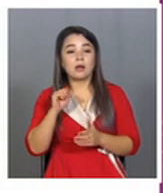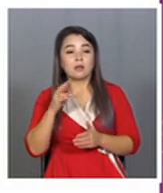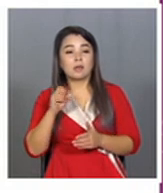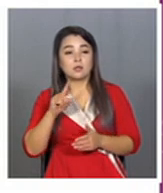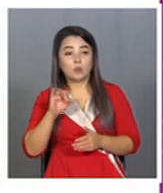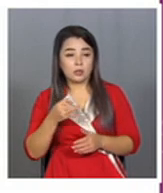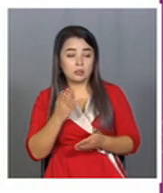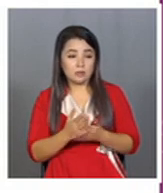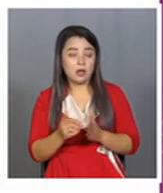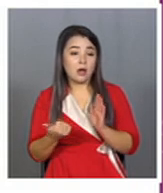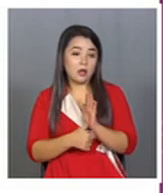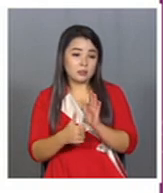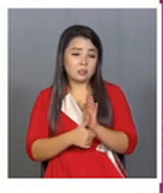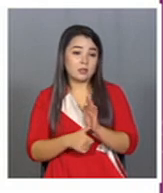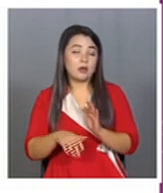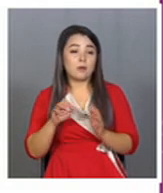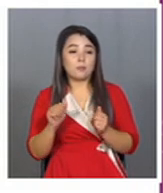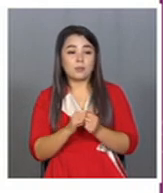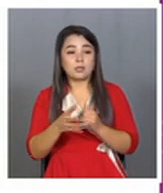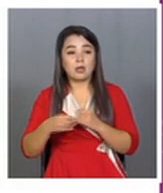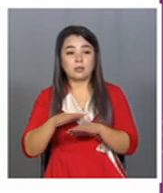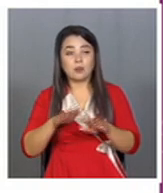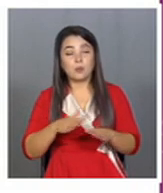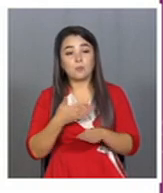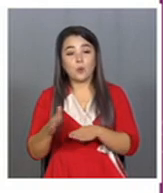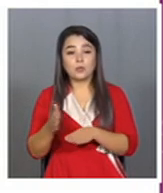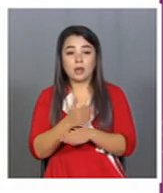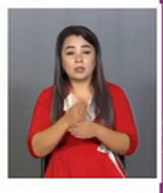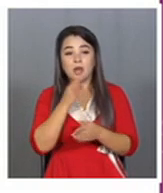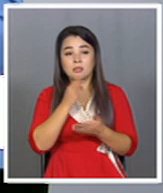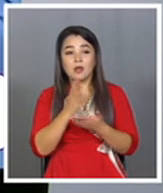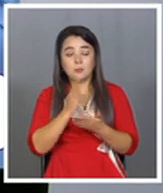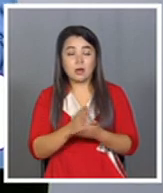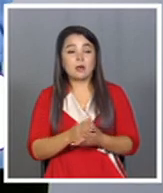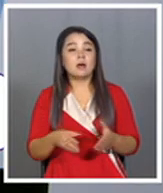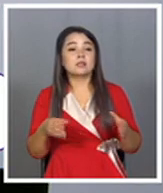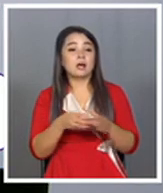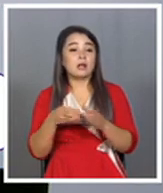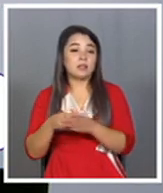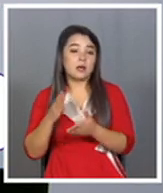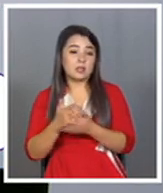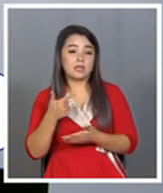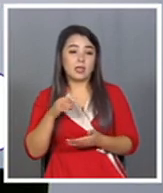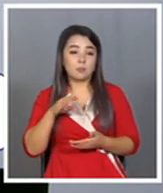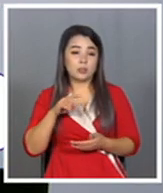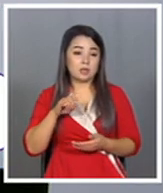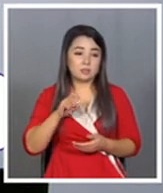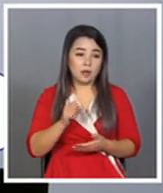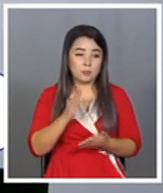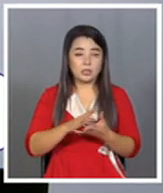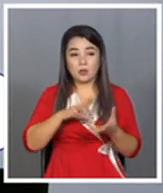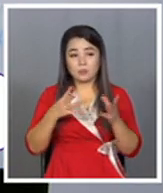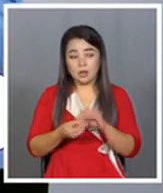аяғында алты материкке бөліну туралы айтқанмын. Сонда, балалар, континенттік дрейф гипотезасы бойынша